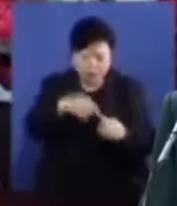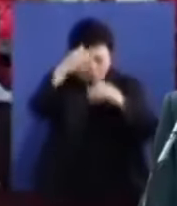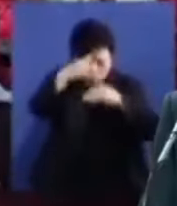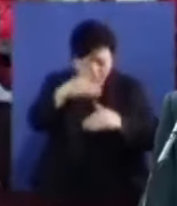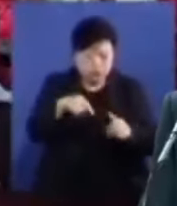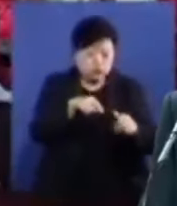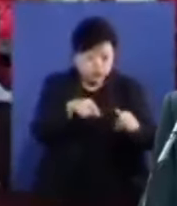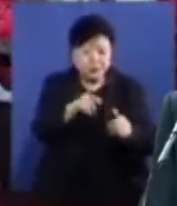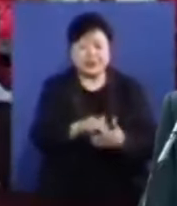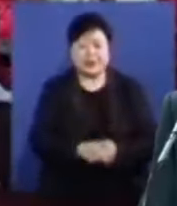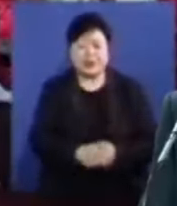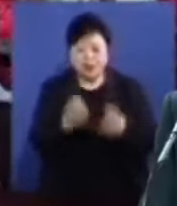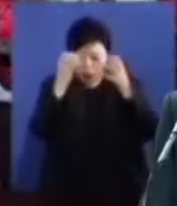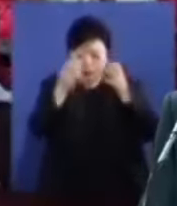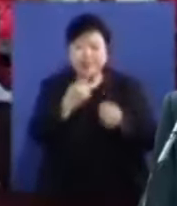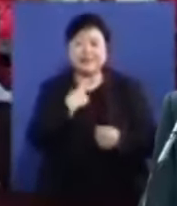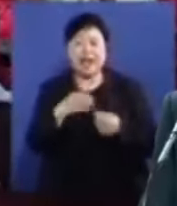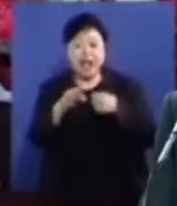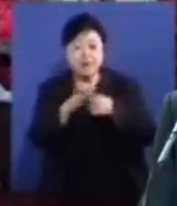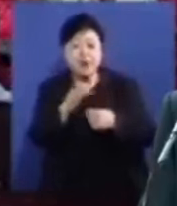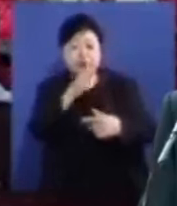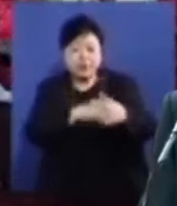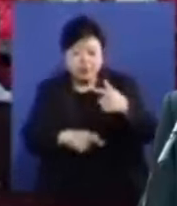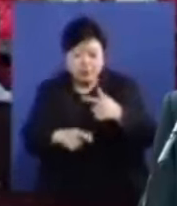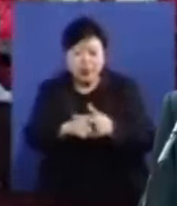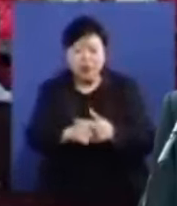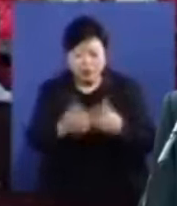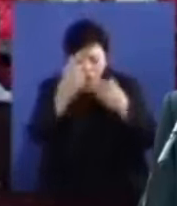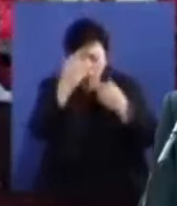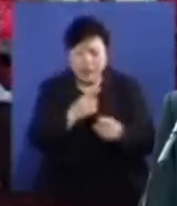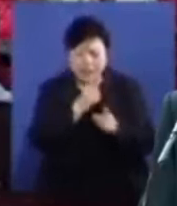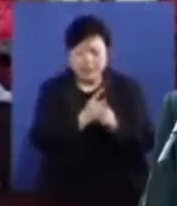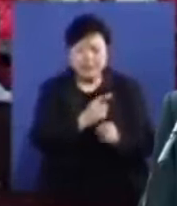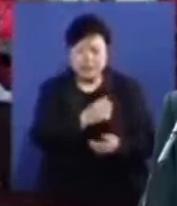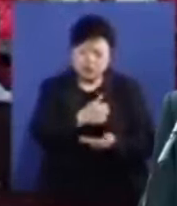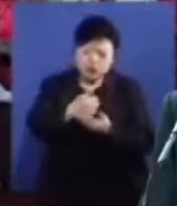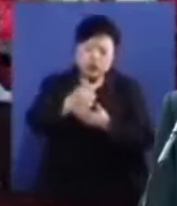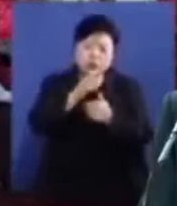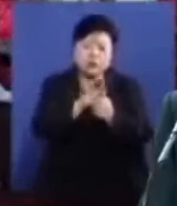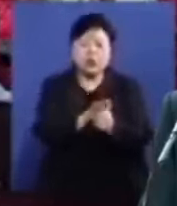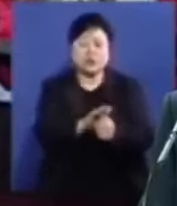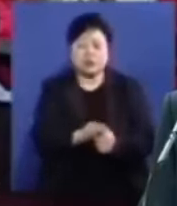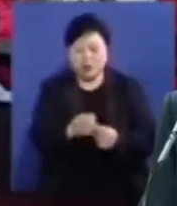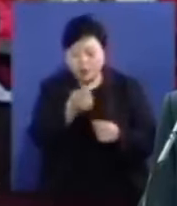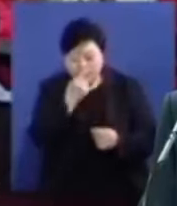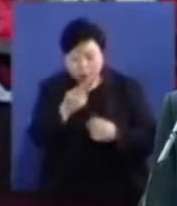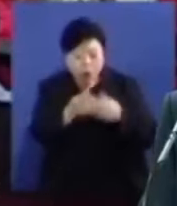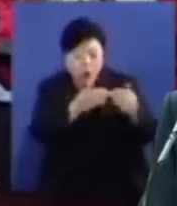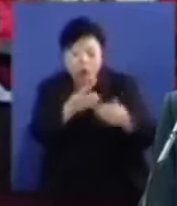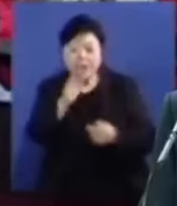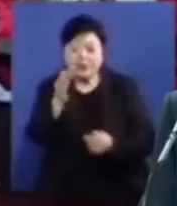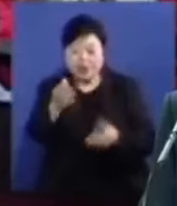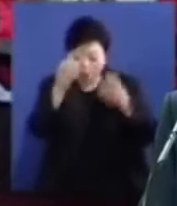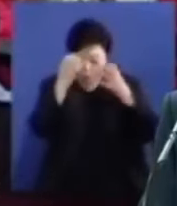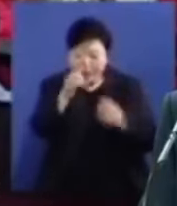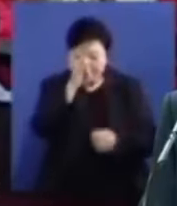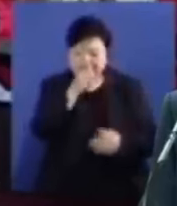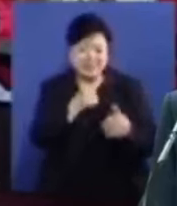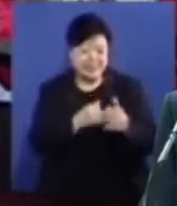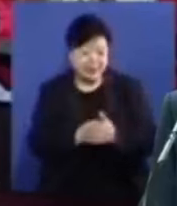통하게 하십니다. 고난을 당하면 당할수록 고난을 이기게 하시는 예수님을 알게 되고 체험하게 됩니다. 고난이